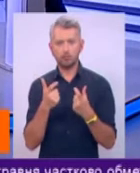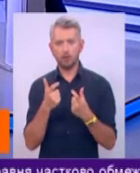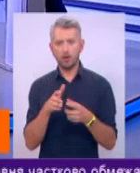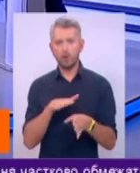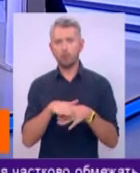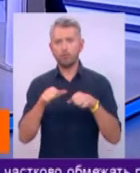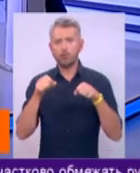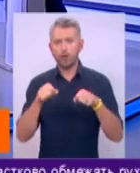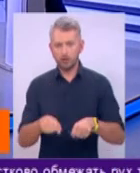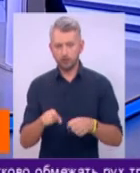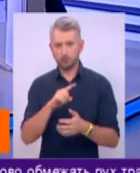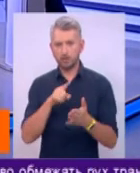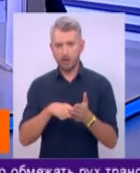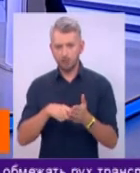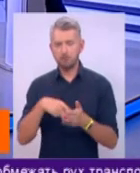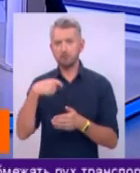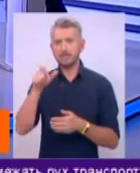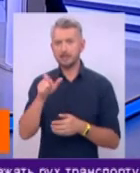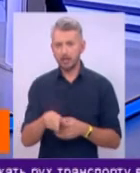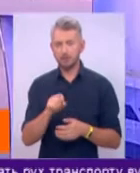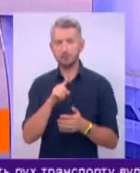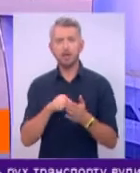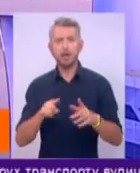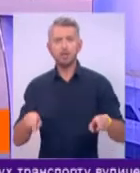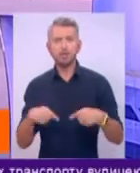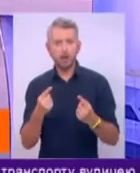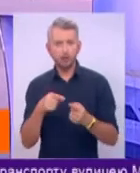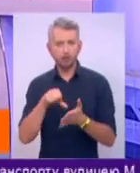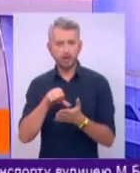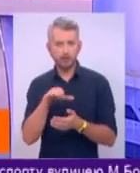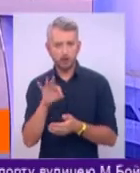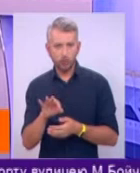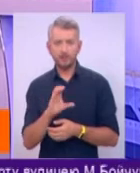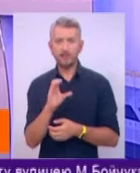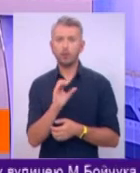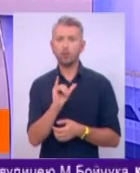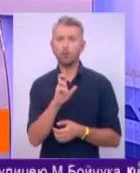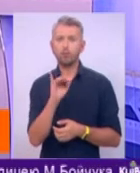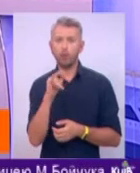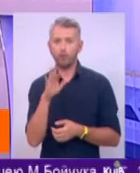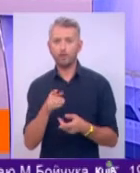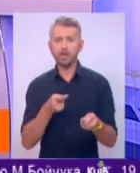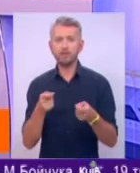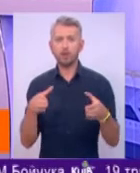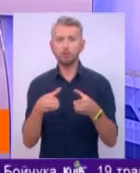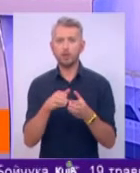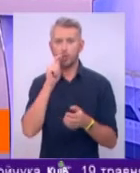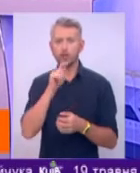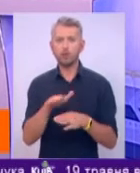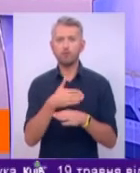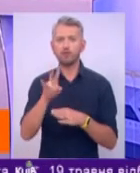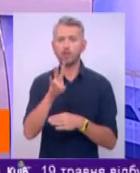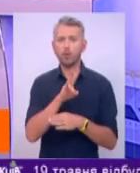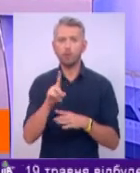питань реабілітації учасників АТО. Вітаю вас. Сергій Убогов, керівник Комітету Української міжцерковної ради з питань